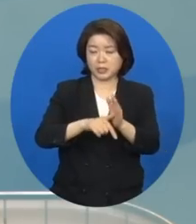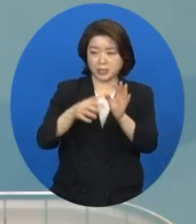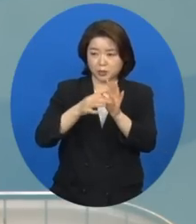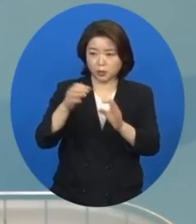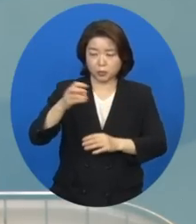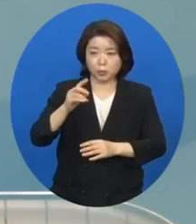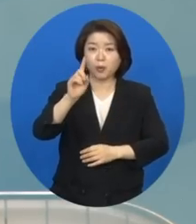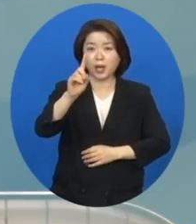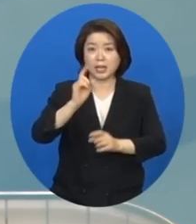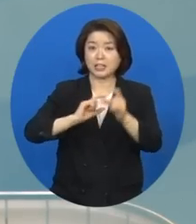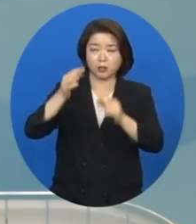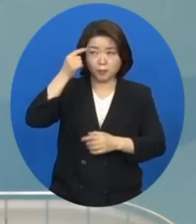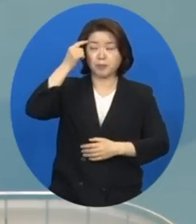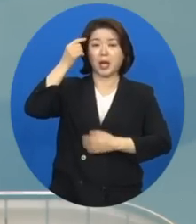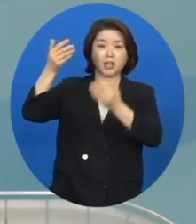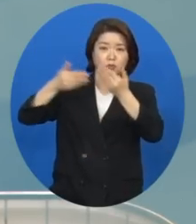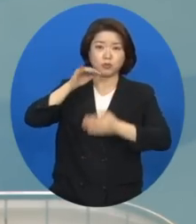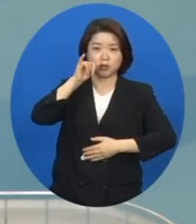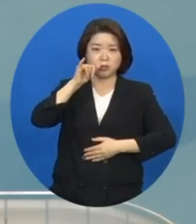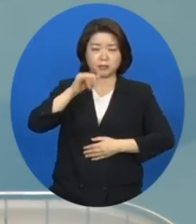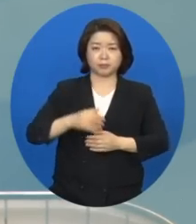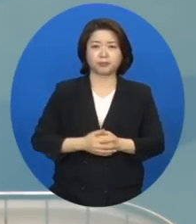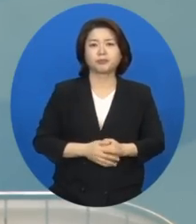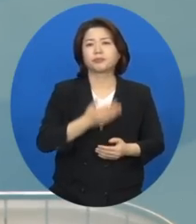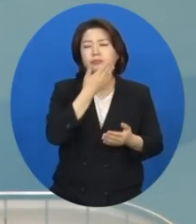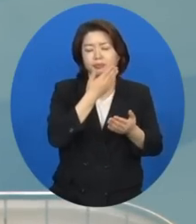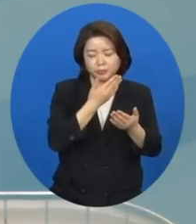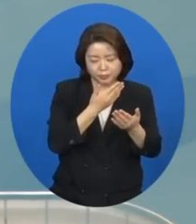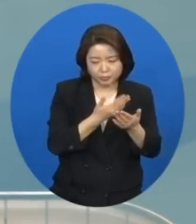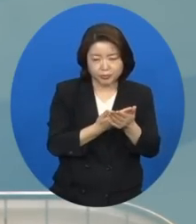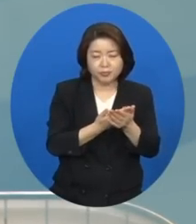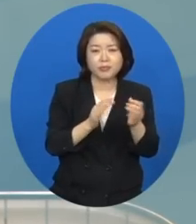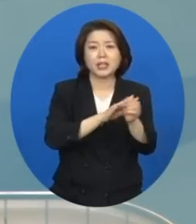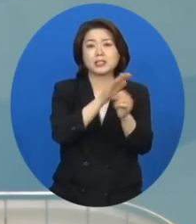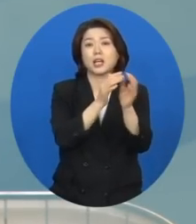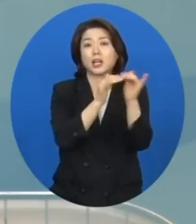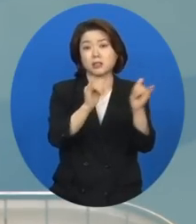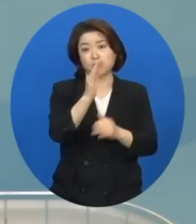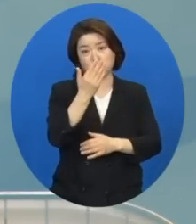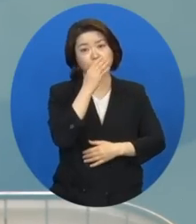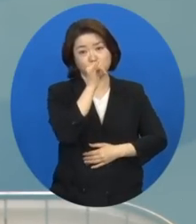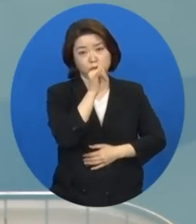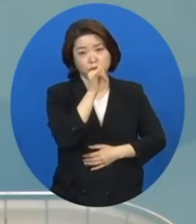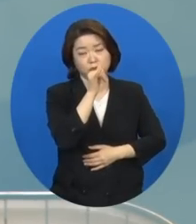것이 있었는데, 정말 귀한 사랑의 사람이 제가 될 수 있었거든요.